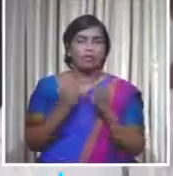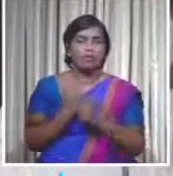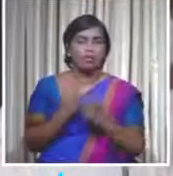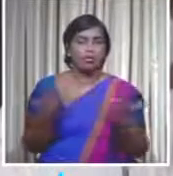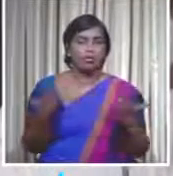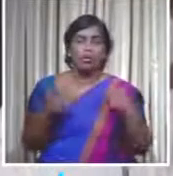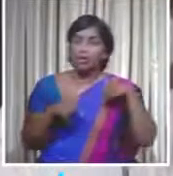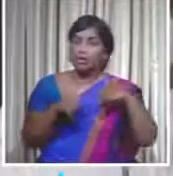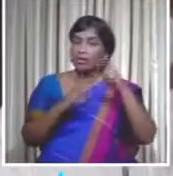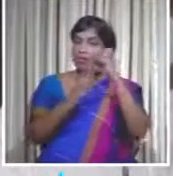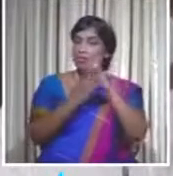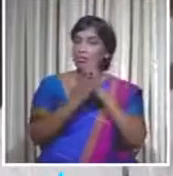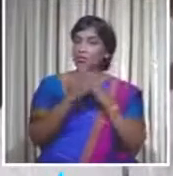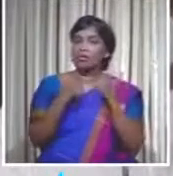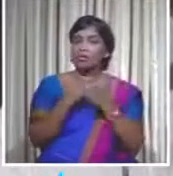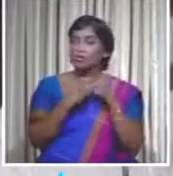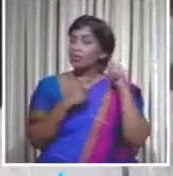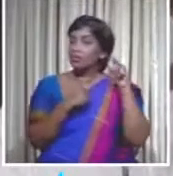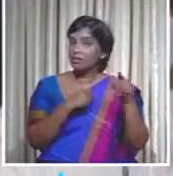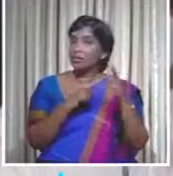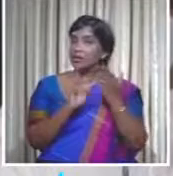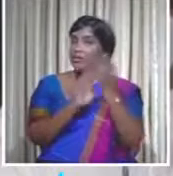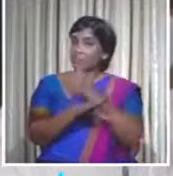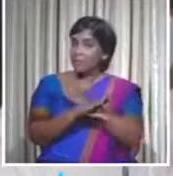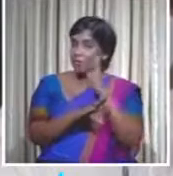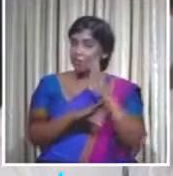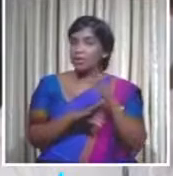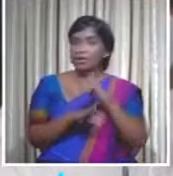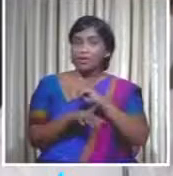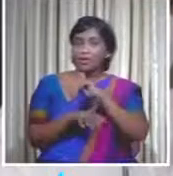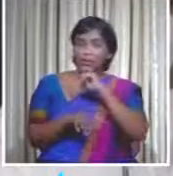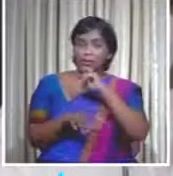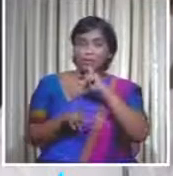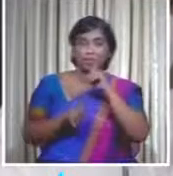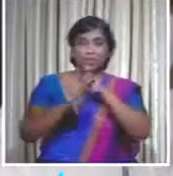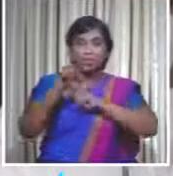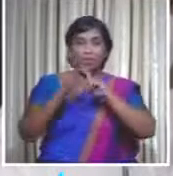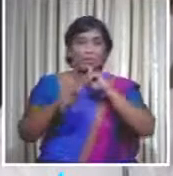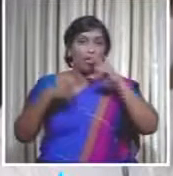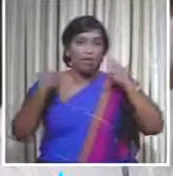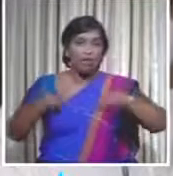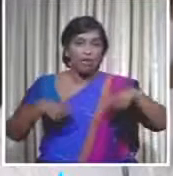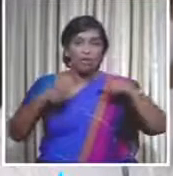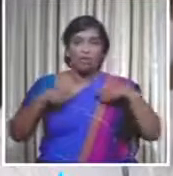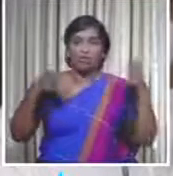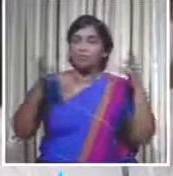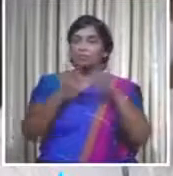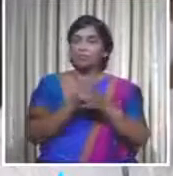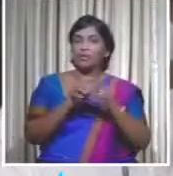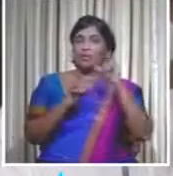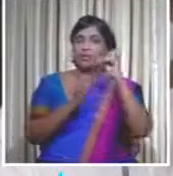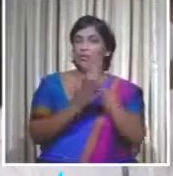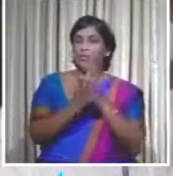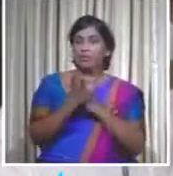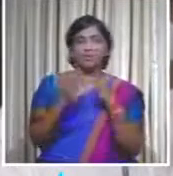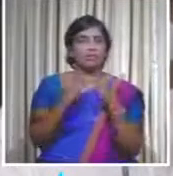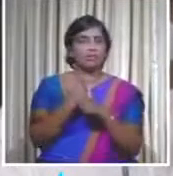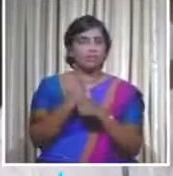දැන් ව්‍යවස්ථාව හදන්න යන්නේ එතුමාගේ අර පෞගිය කාලේ නඩු කතා කරපු නීතිඥයෝ ටික දාලා එතුමා ව්‍යවස්ථාවක්